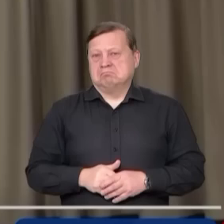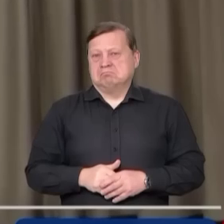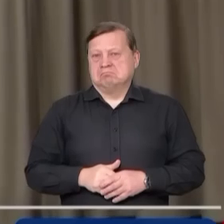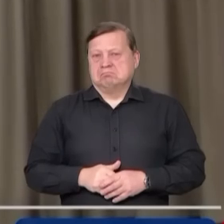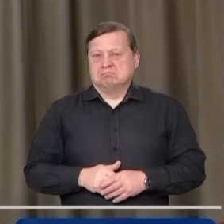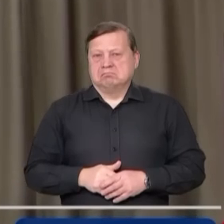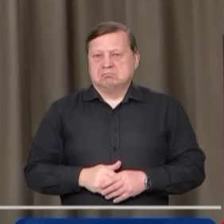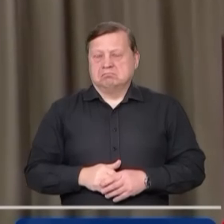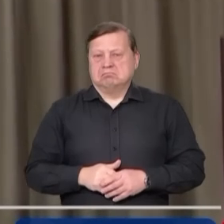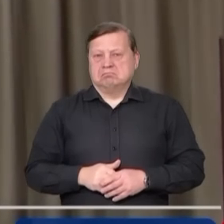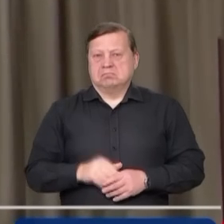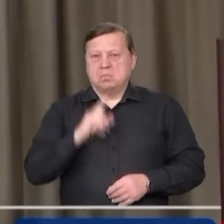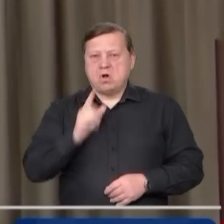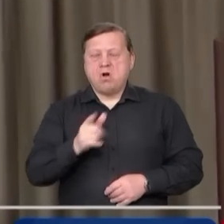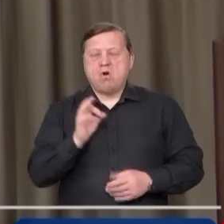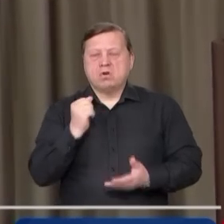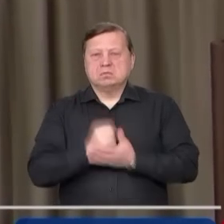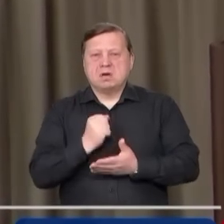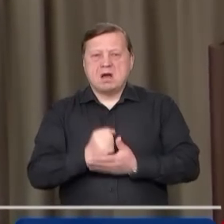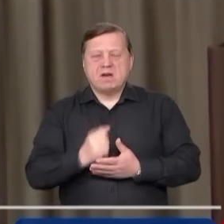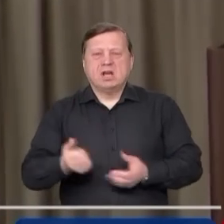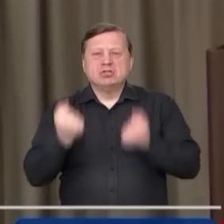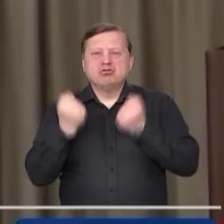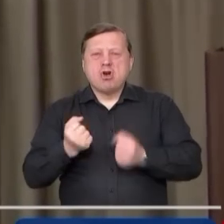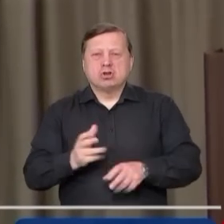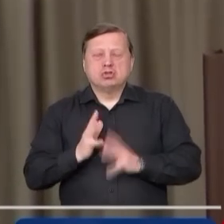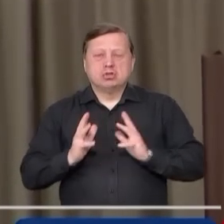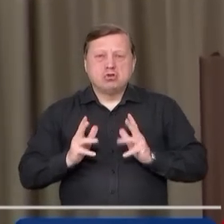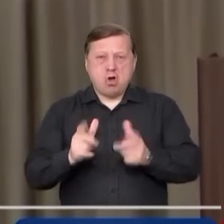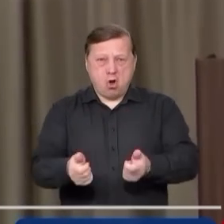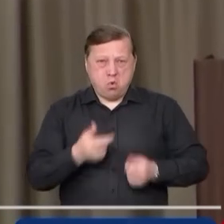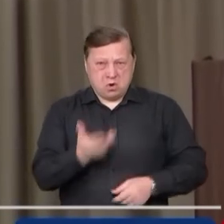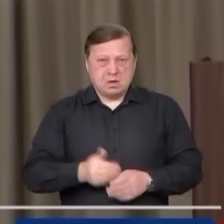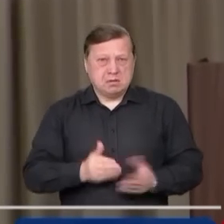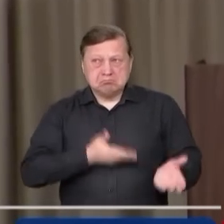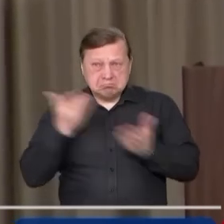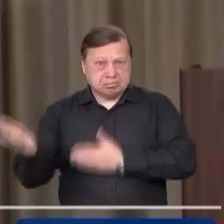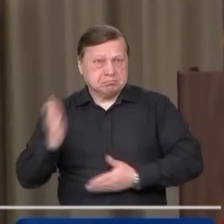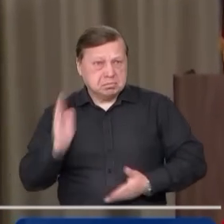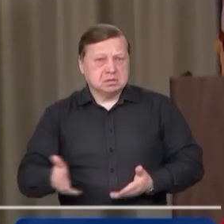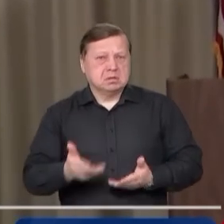nastąpi postęp na temat dostaw ciężkich czołgów. Nie wspomniał pan o tym.